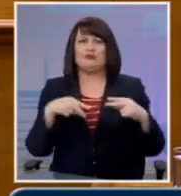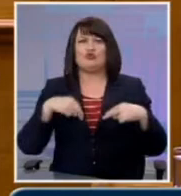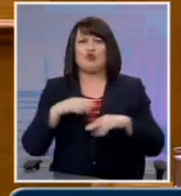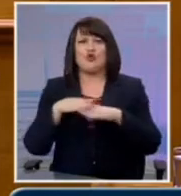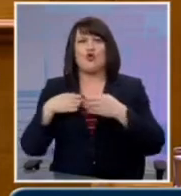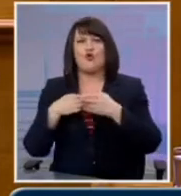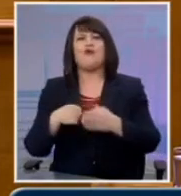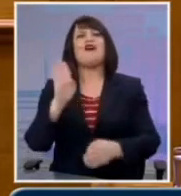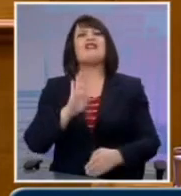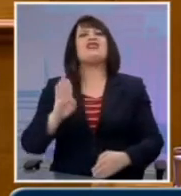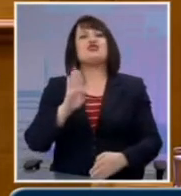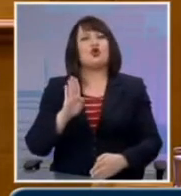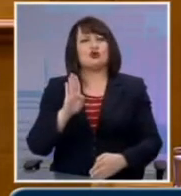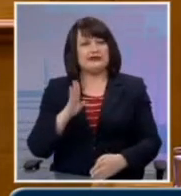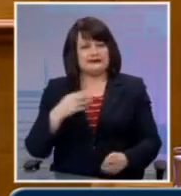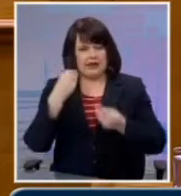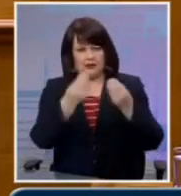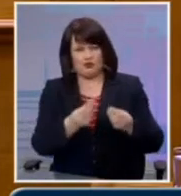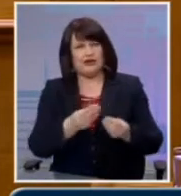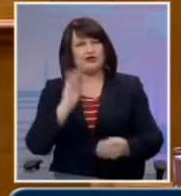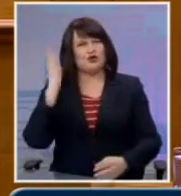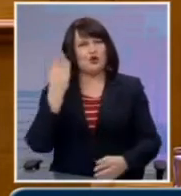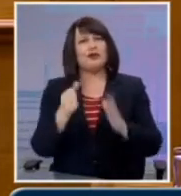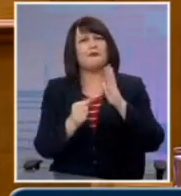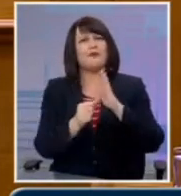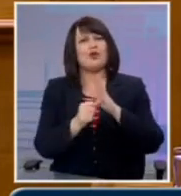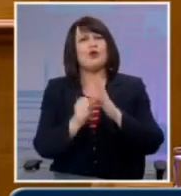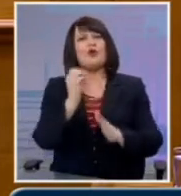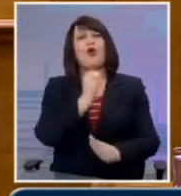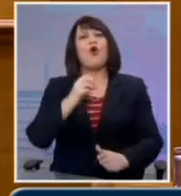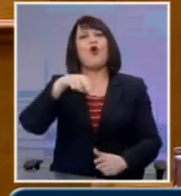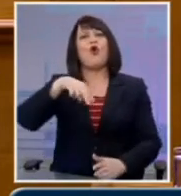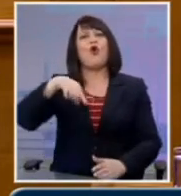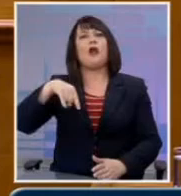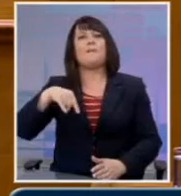του κ. Μιλτιάδη Βαρβιτσιώτη, προς τον τότε Πρόεδρο του ΟΛΠ.